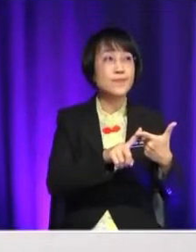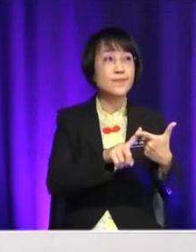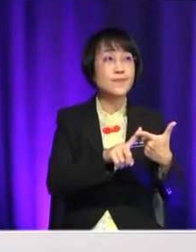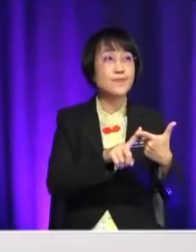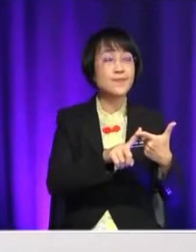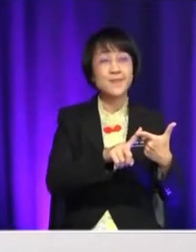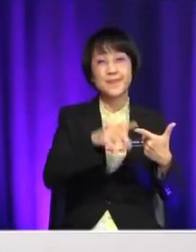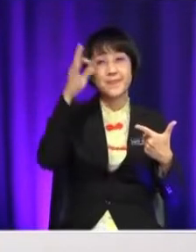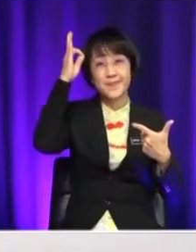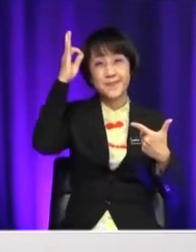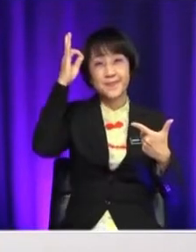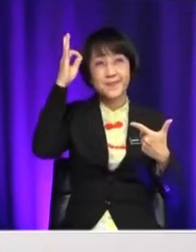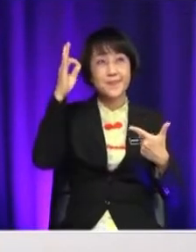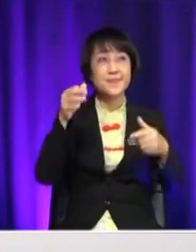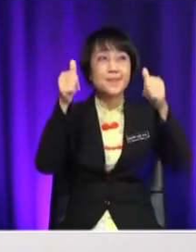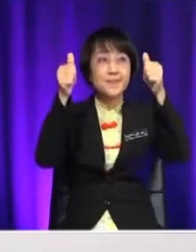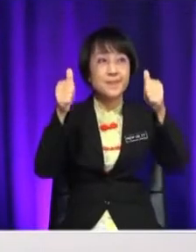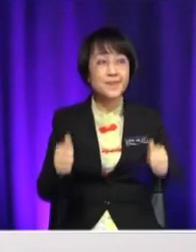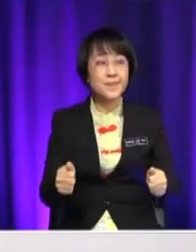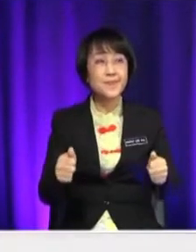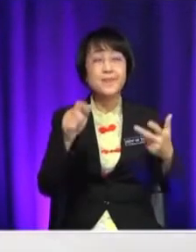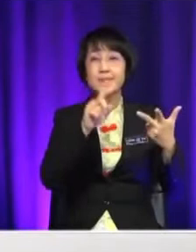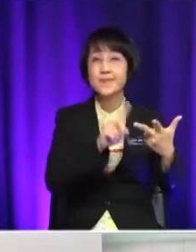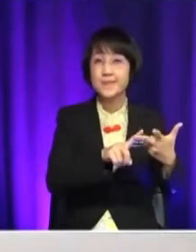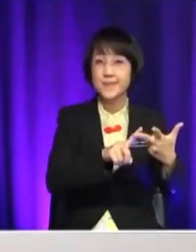Panel 2. Pak Izri. Pak Izri. Dan panel 3.